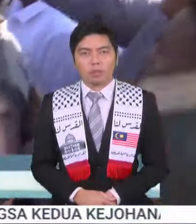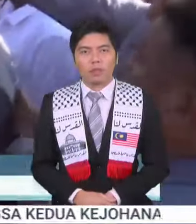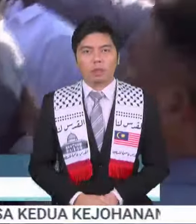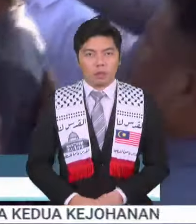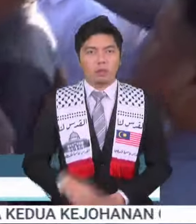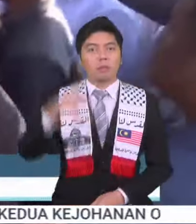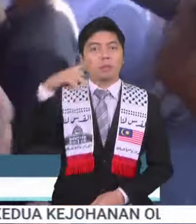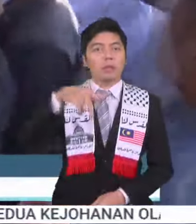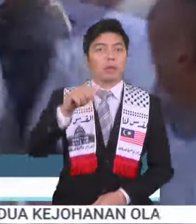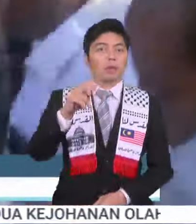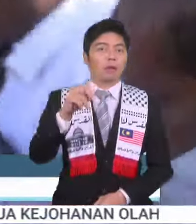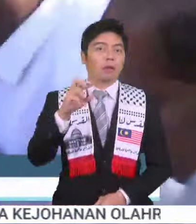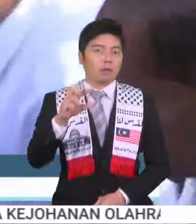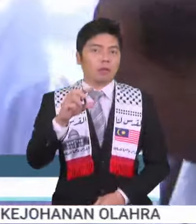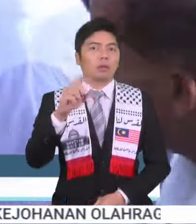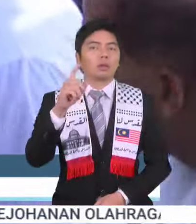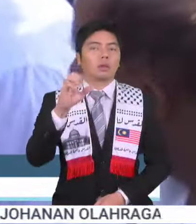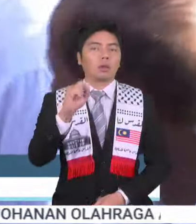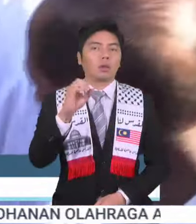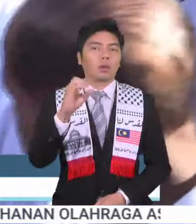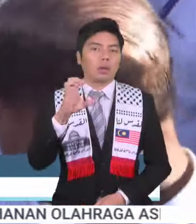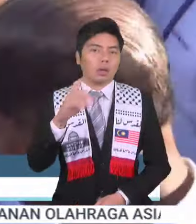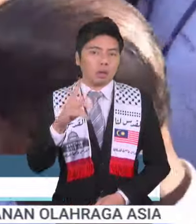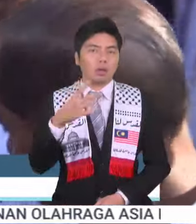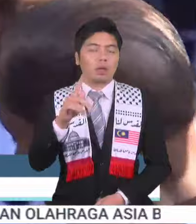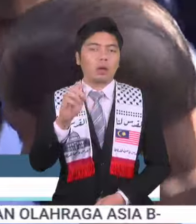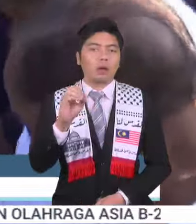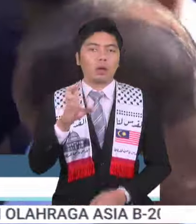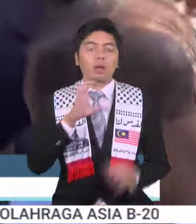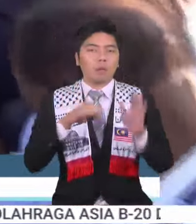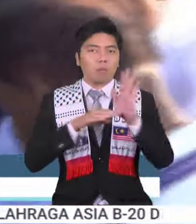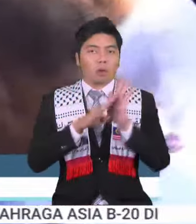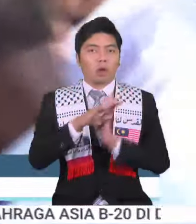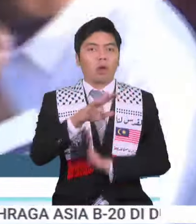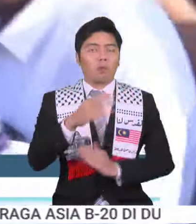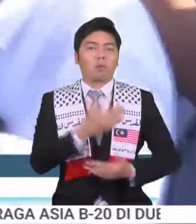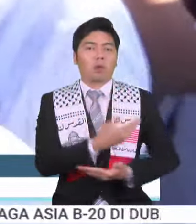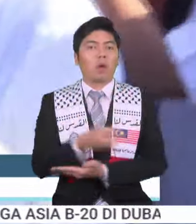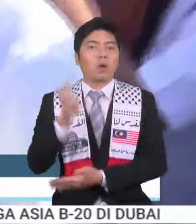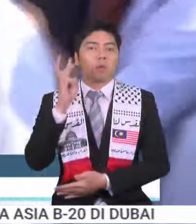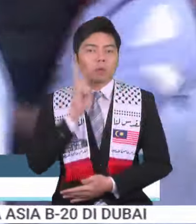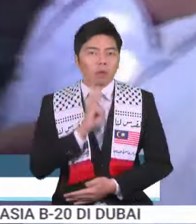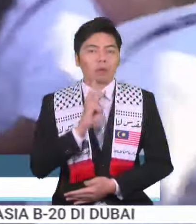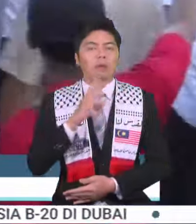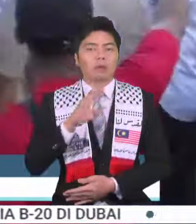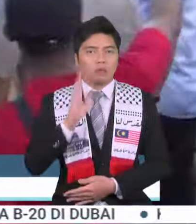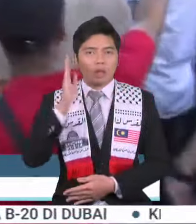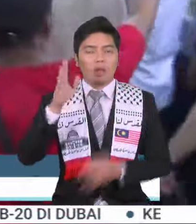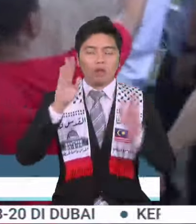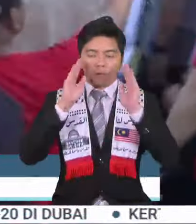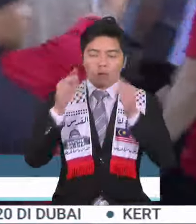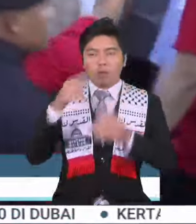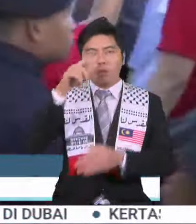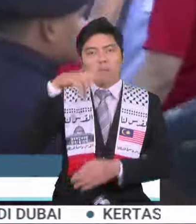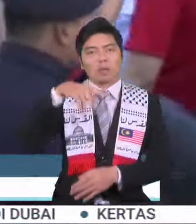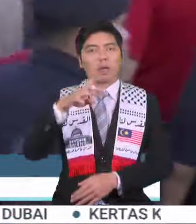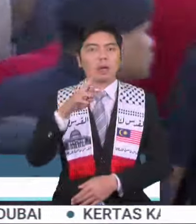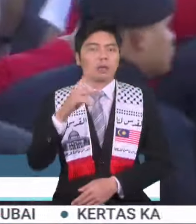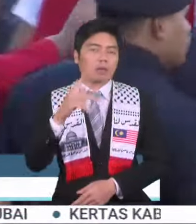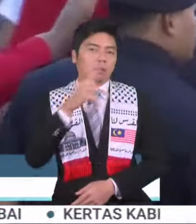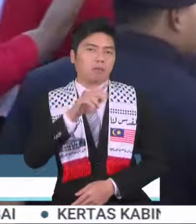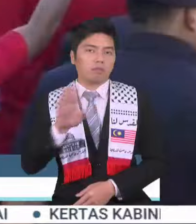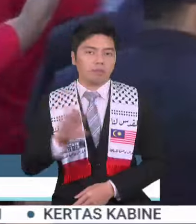Dalam pada itu, calon PH Pang Sok Tau memaklumkan agenda pembangunan anak muda dan wanita akan menjadi fokus utama pada PRK Kuala Kubu